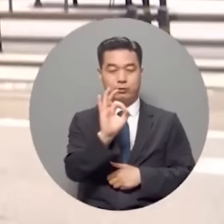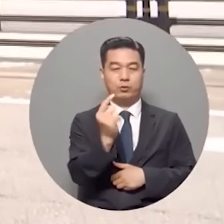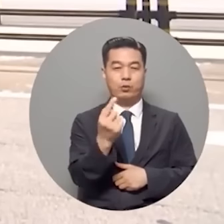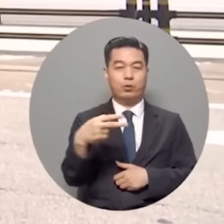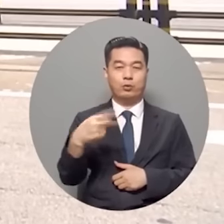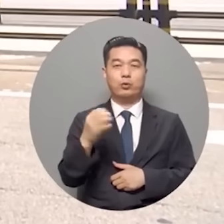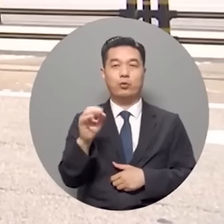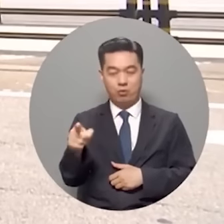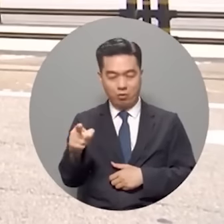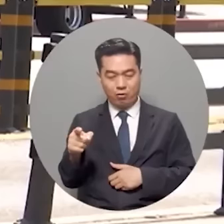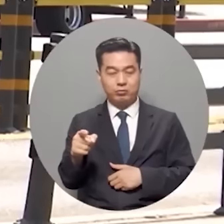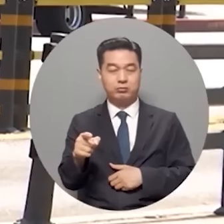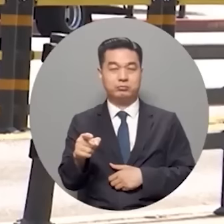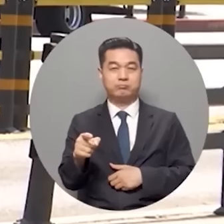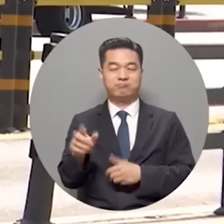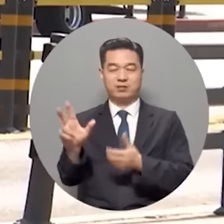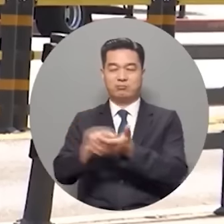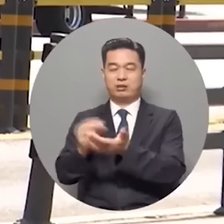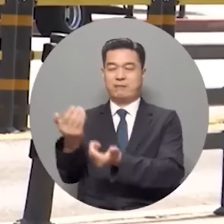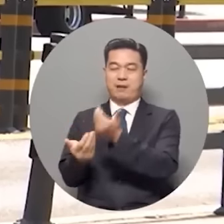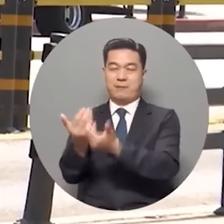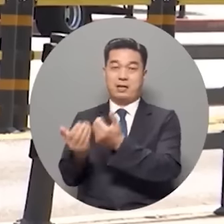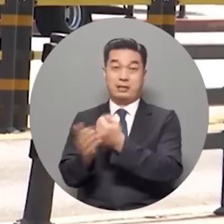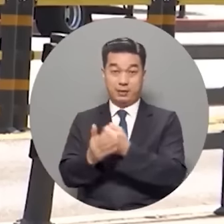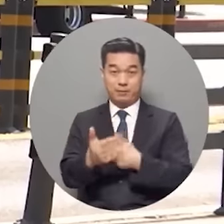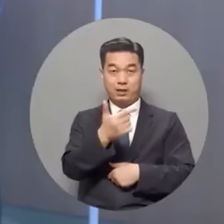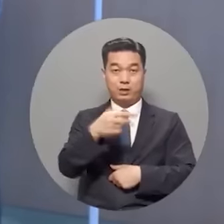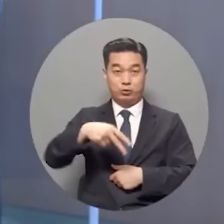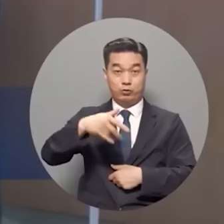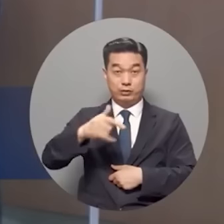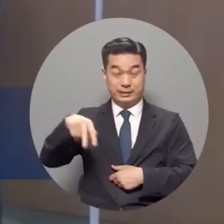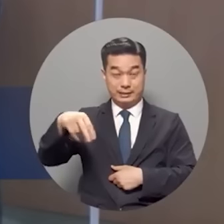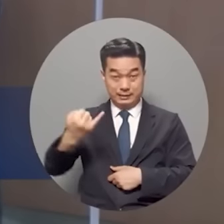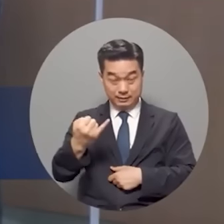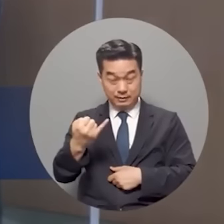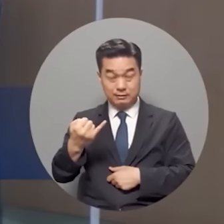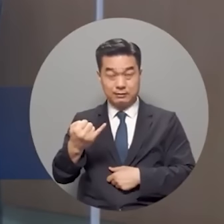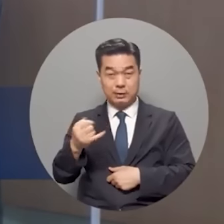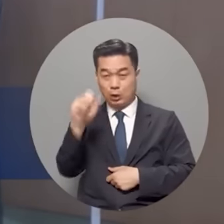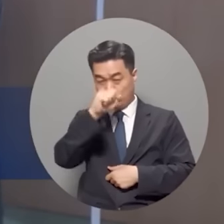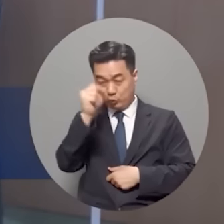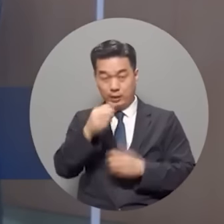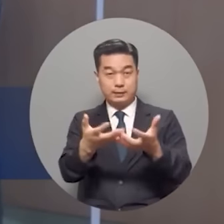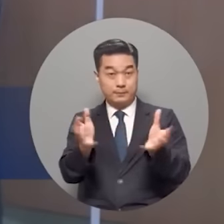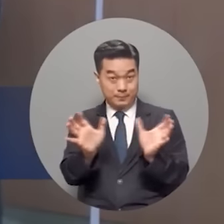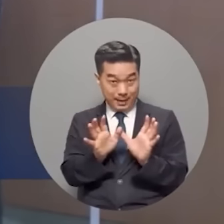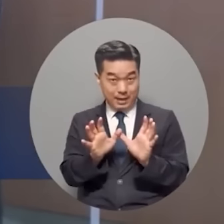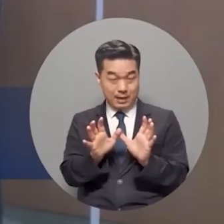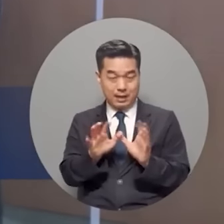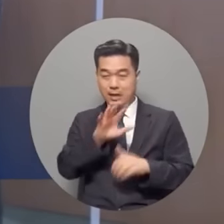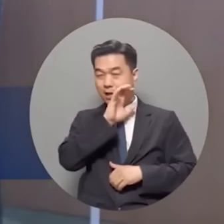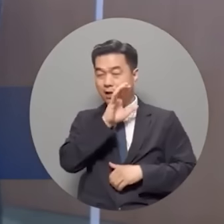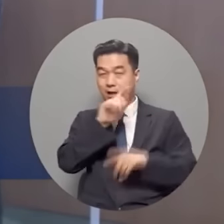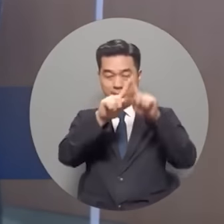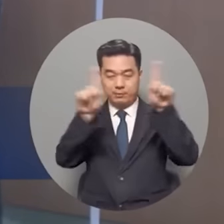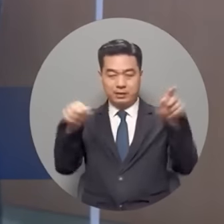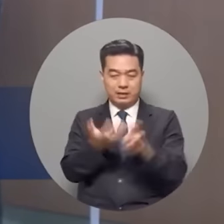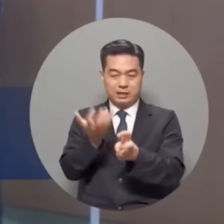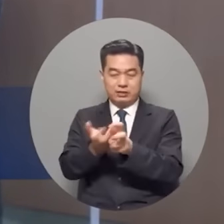뉴진스 팬덤은 하이브 사옥으로 시위 트럭을 보냈고 논란은 그냥 이해관계자들끼리의 문제고 그냥